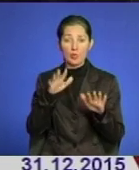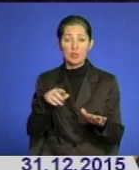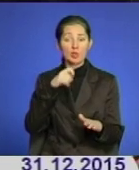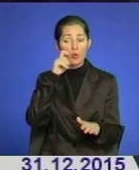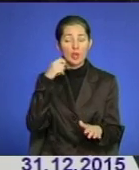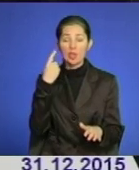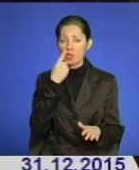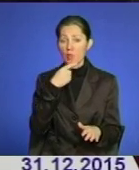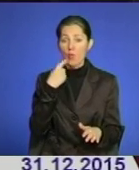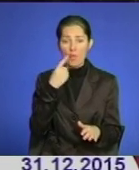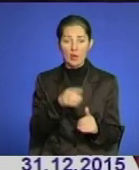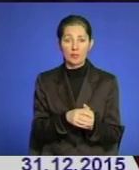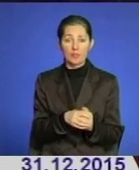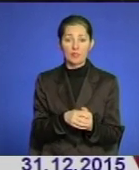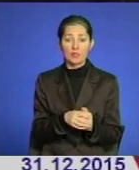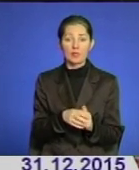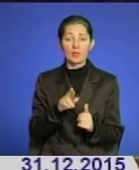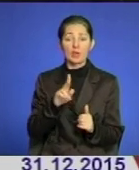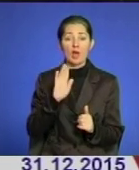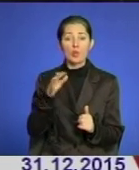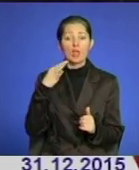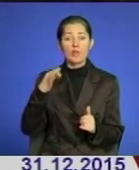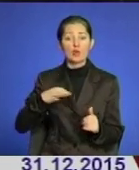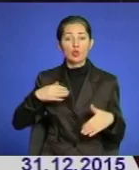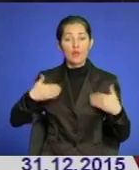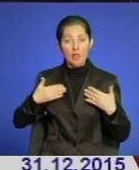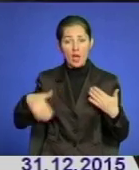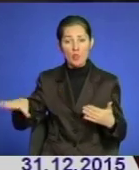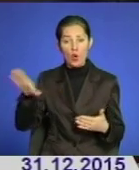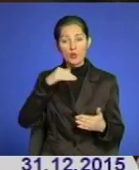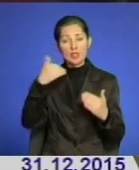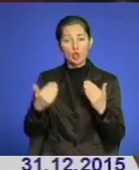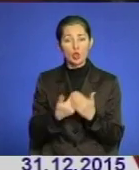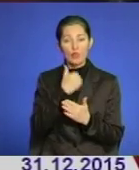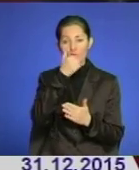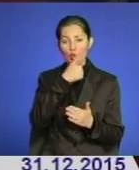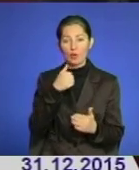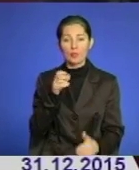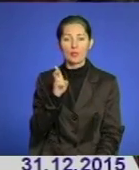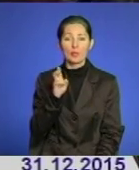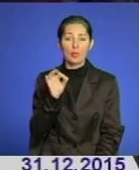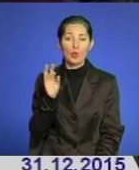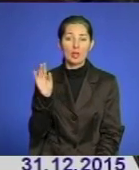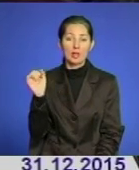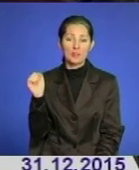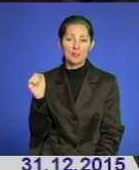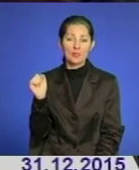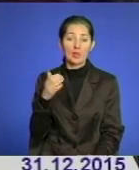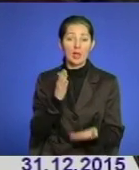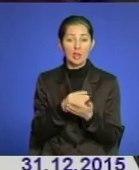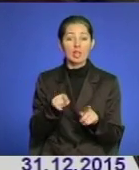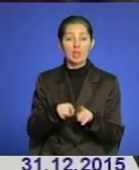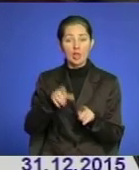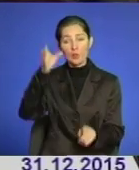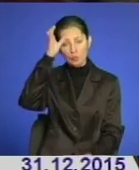мови. Зрозуміло, посуночко. Як буде французькою? Вітаємо усіх з Новим роком. Бонани. Є й такі мудрогелі у третій